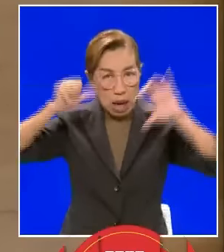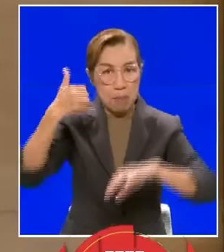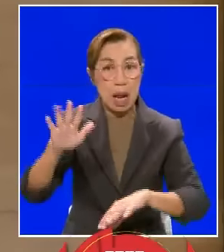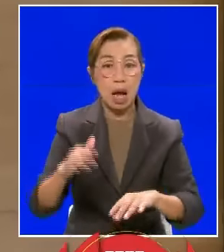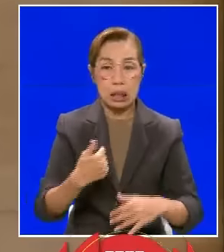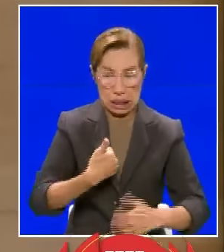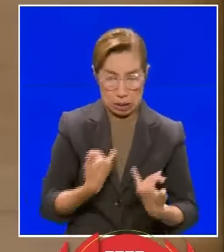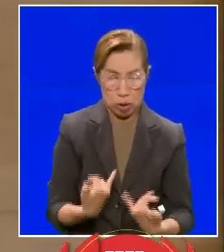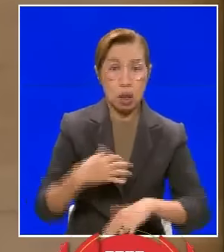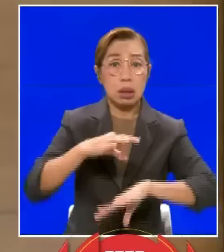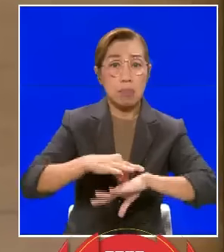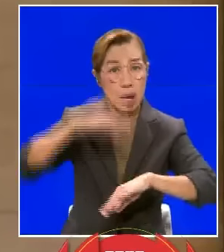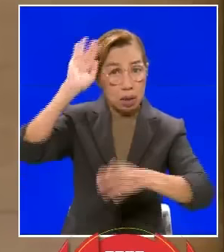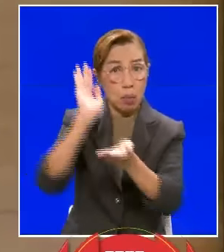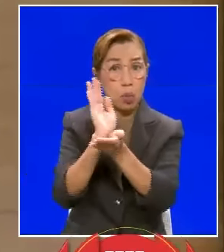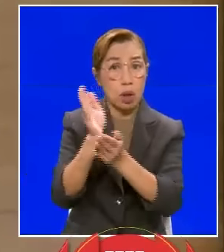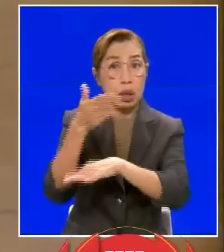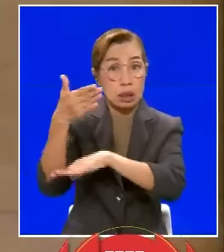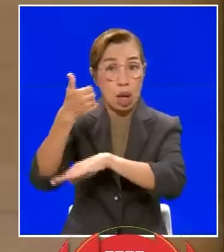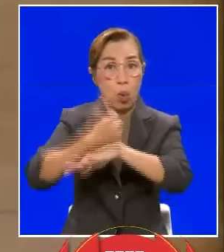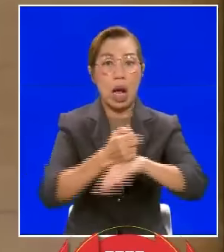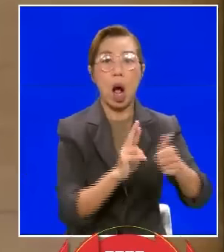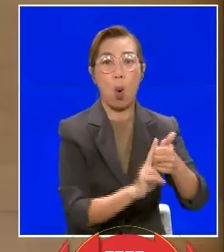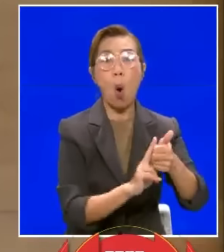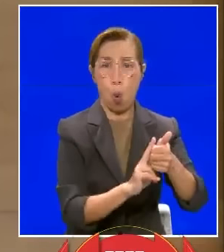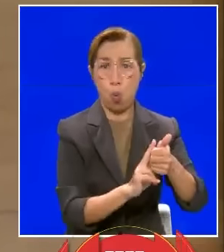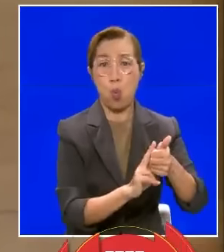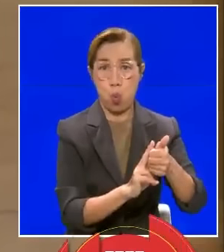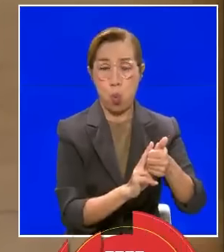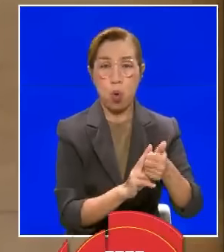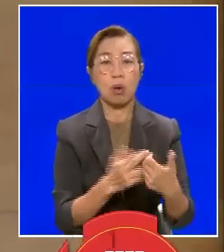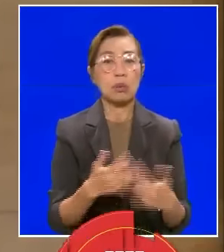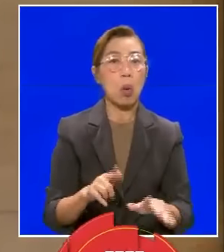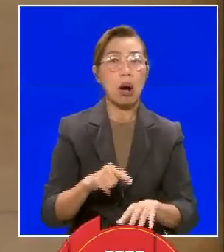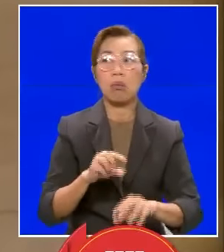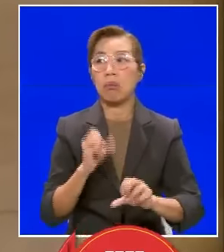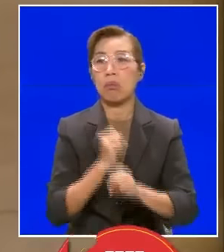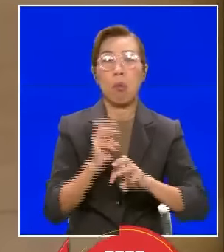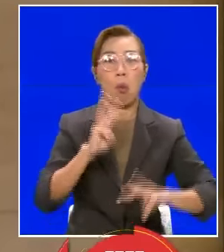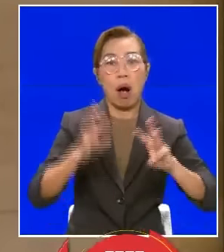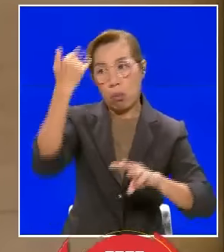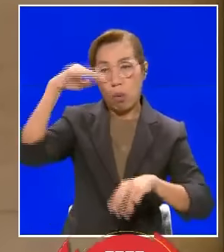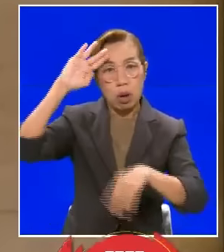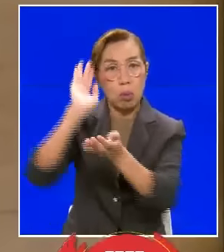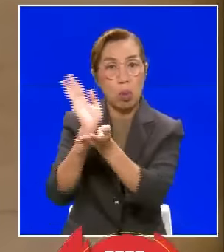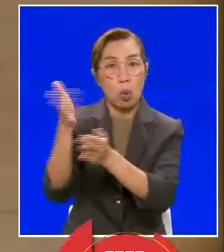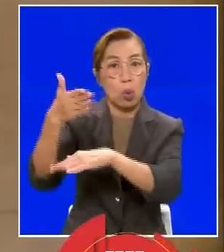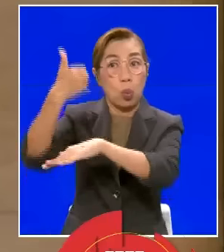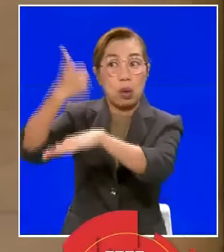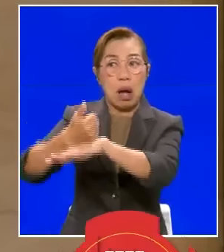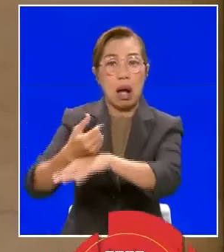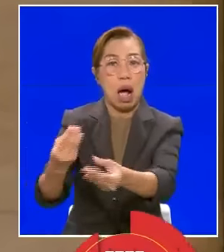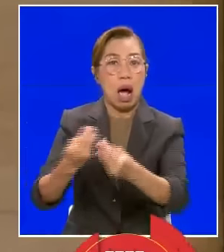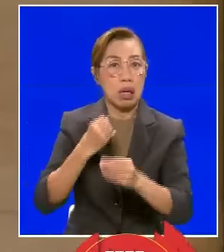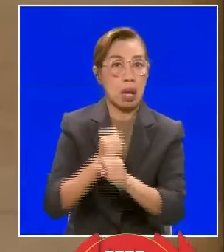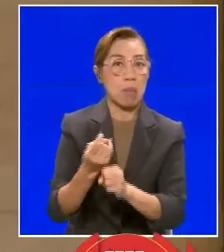รองผู้บัญชาการตำรวจแห่งชาติอยู่เพียงแค่ว่าผบ.เนี่ยเขาไม่ได้มอบหมายงานอะไรให้ทำแล้วก็บอกถึงหลักคิดการทำงานง่ายๆว่า